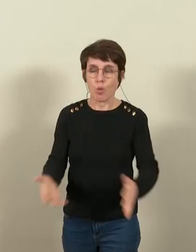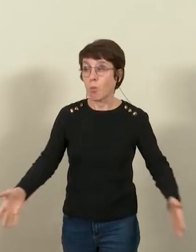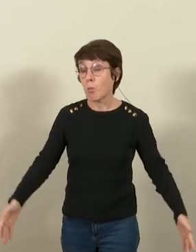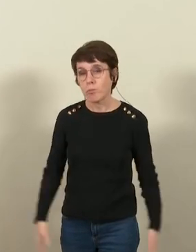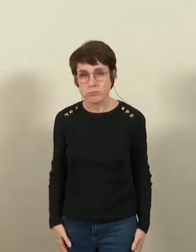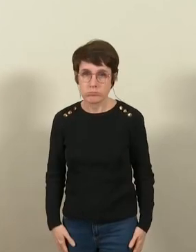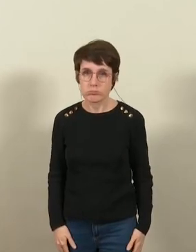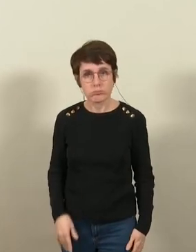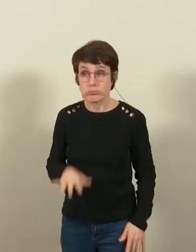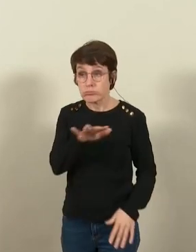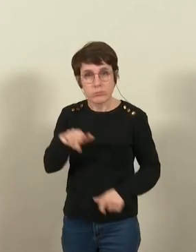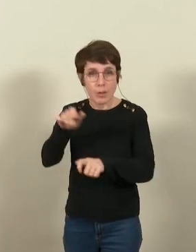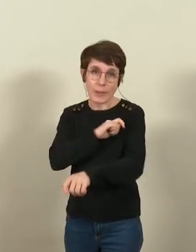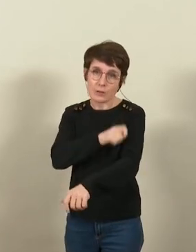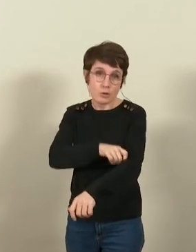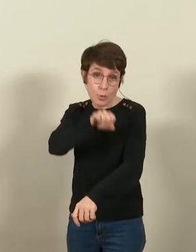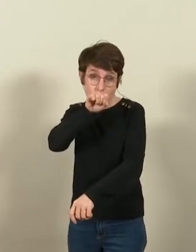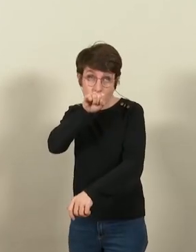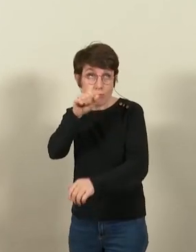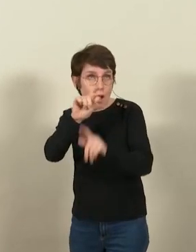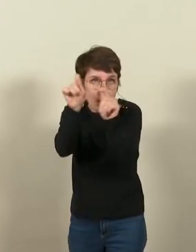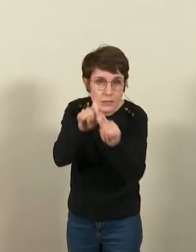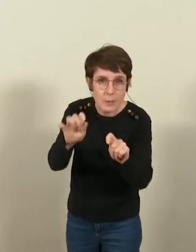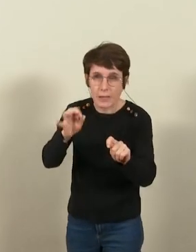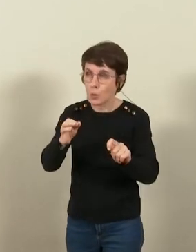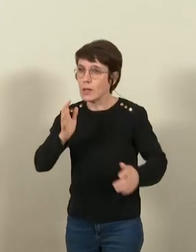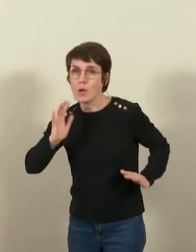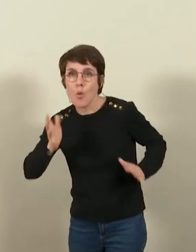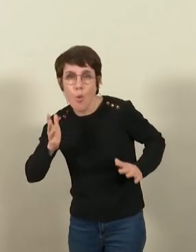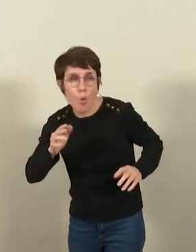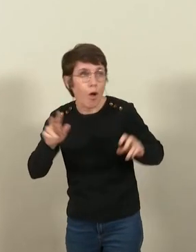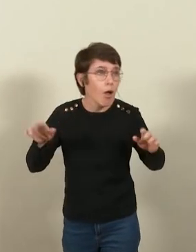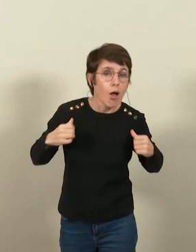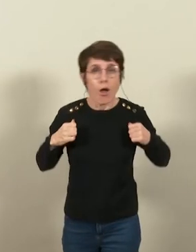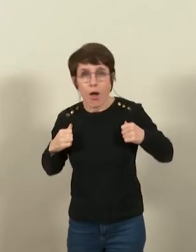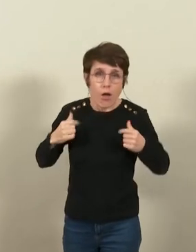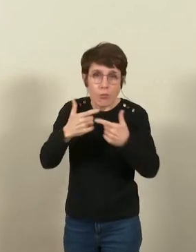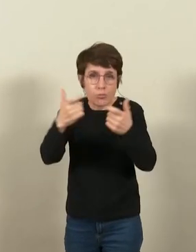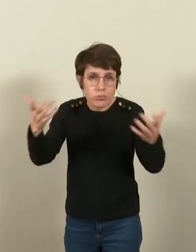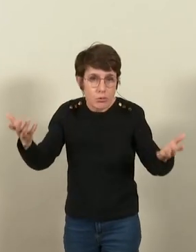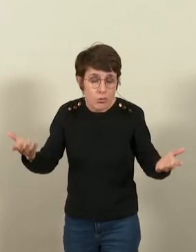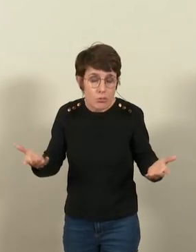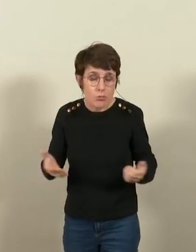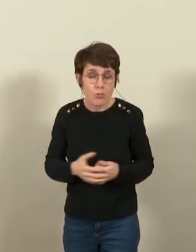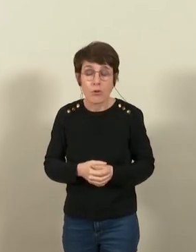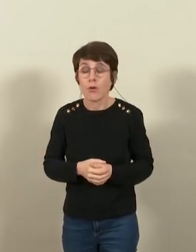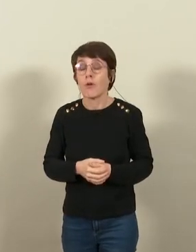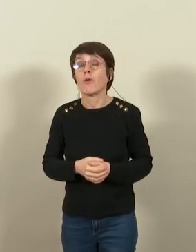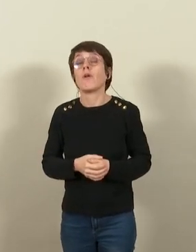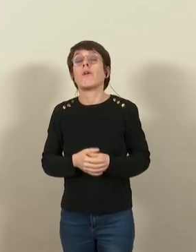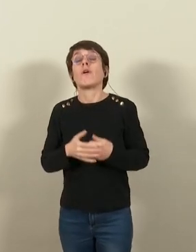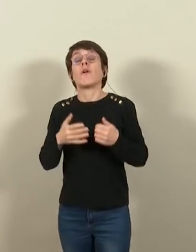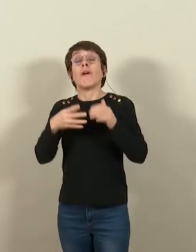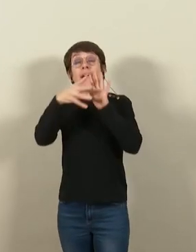pas mal de sportifs qui respectent cet aspect des choses quand même quand il court ici et là vous réduisez donc le nombre des